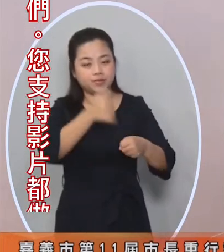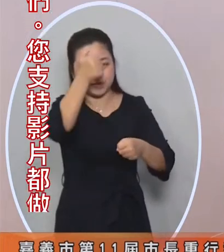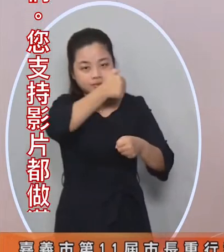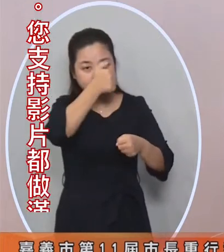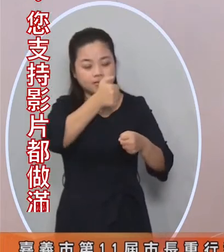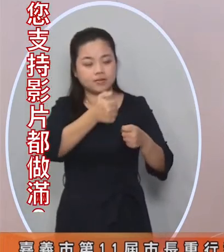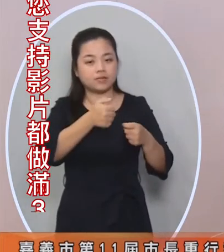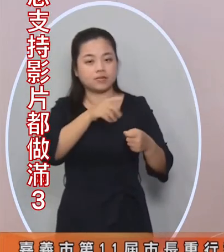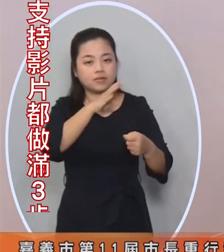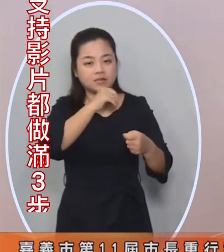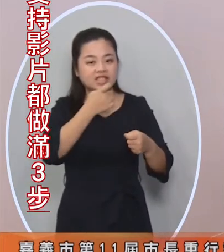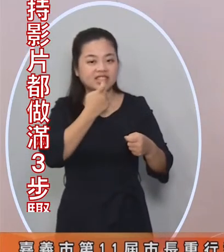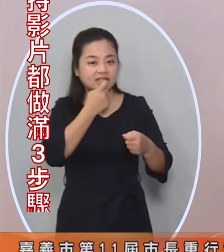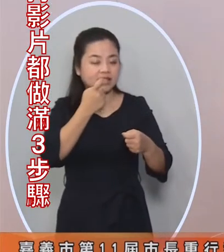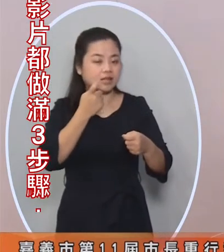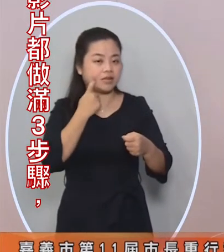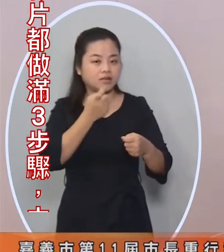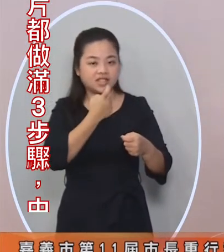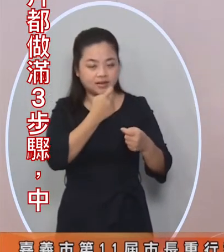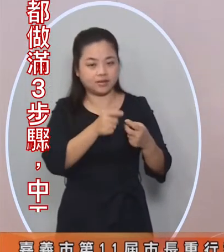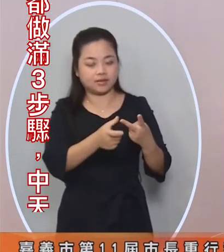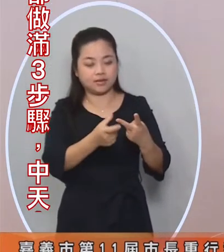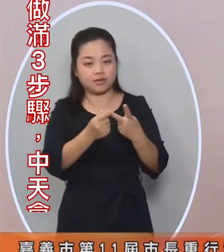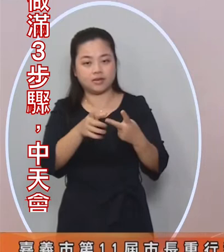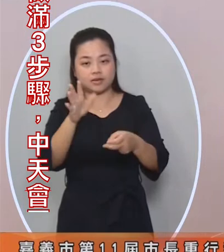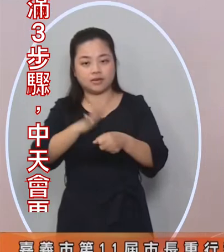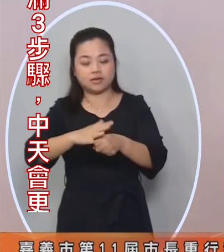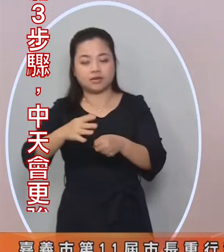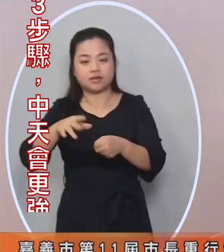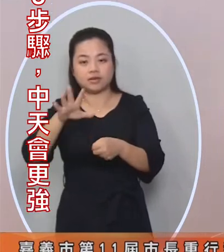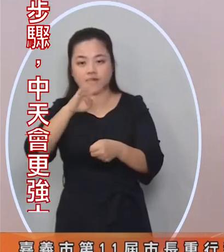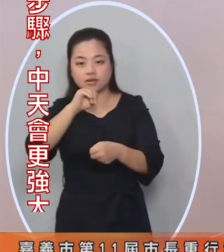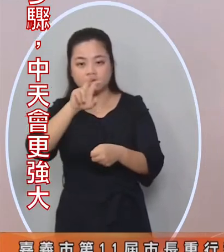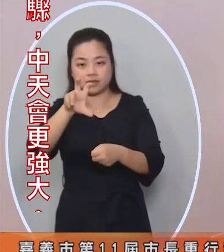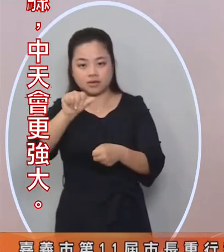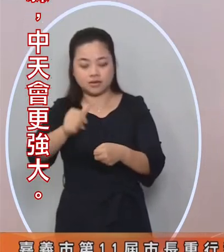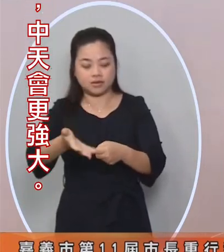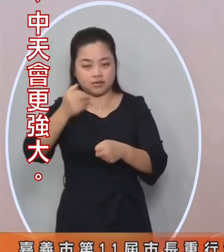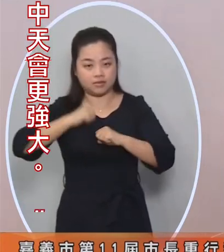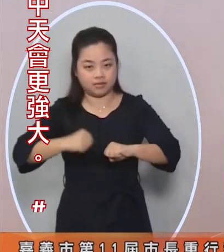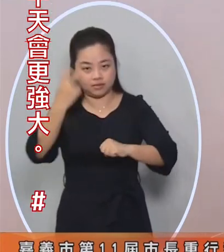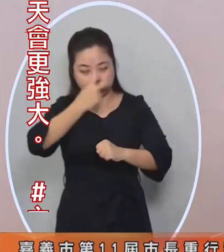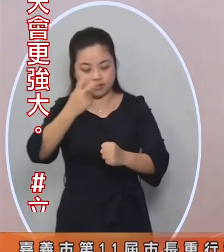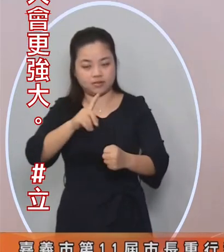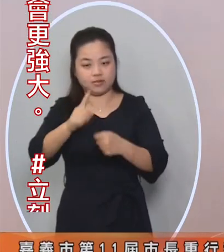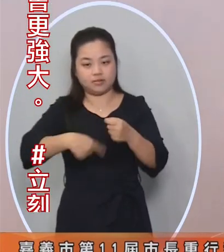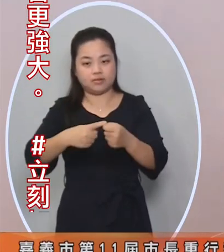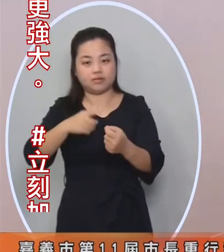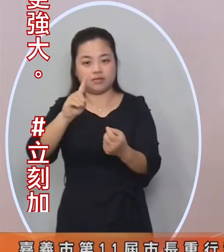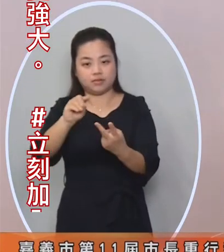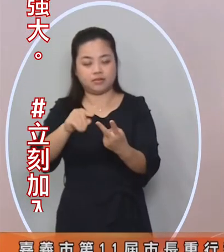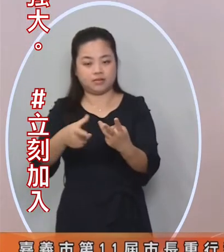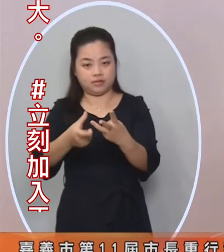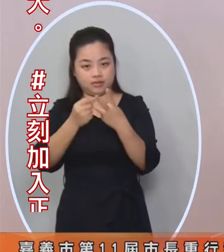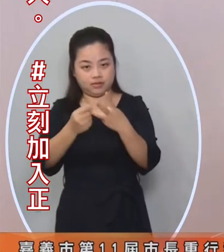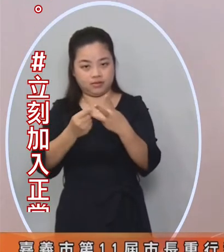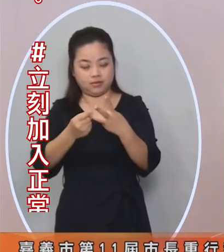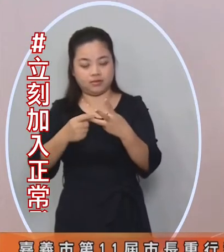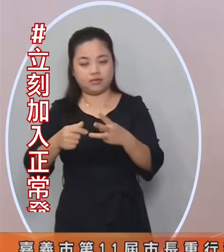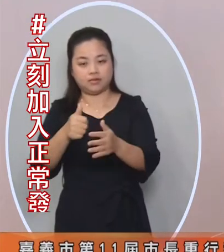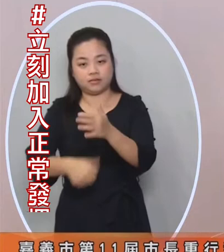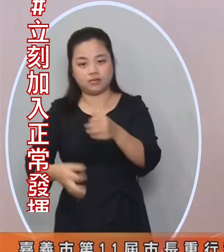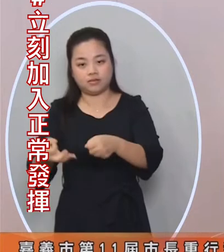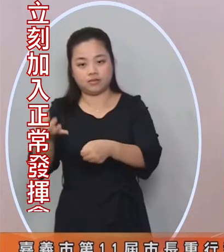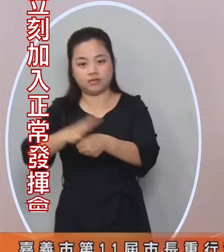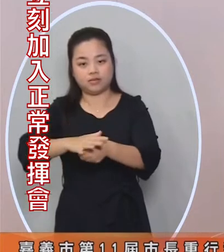人装假牙，第二个是我们补助75岁以上的人健康检查每年10000元，第三个是我们的生